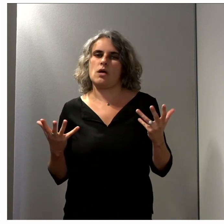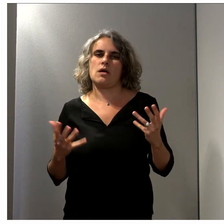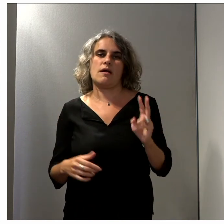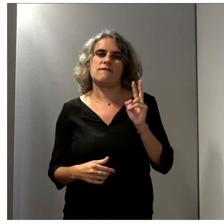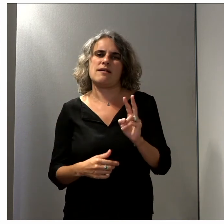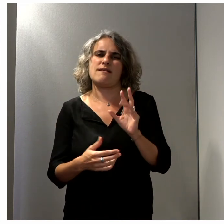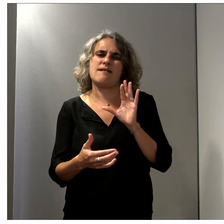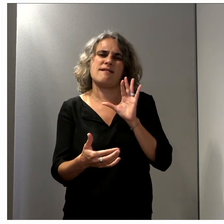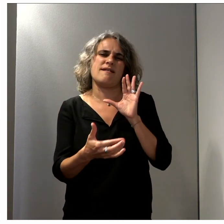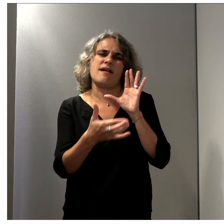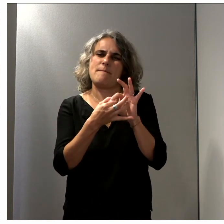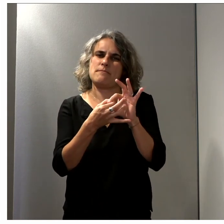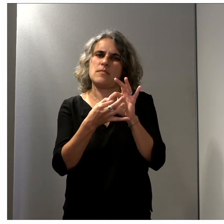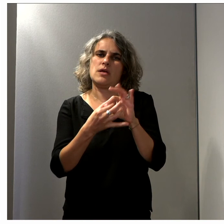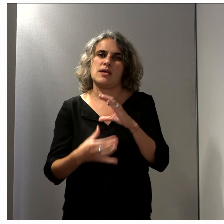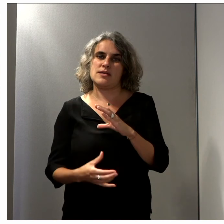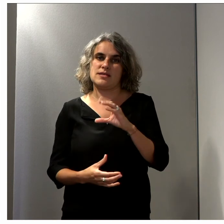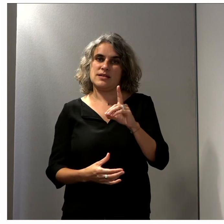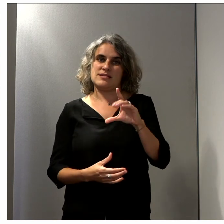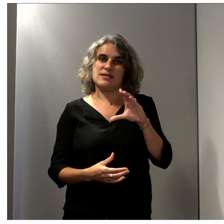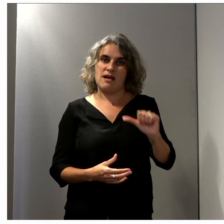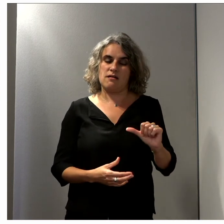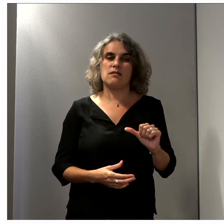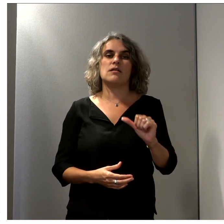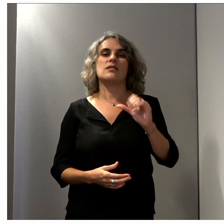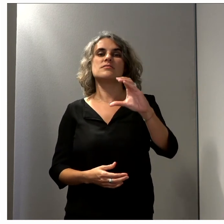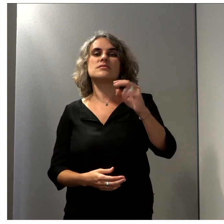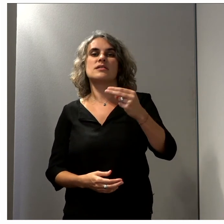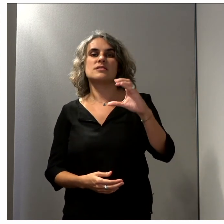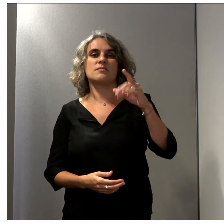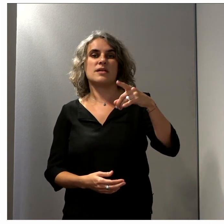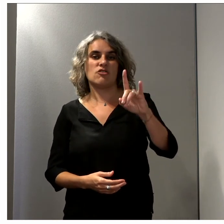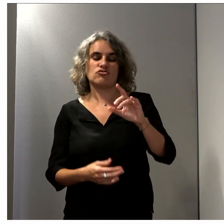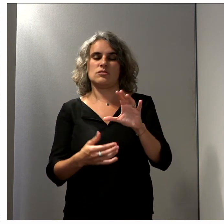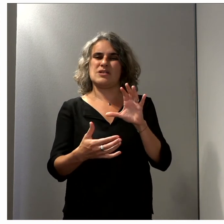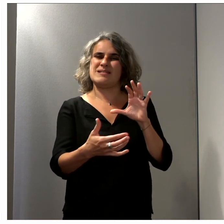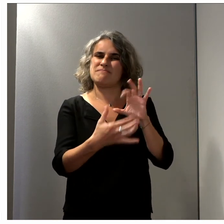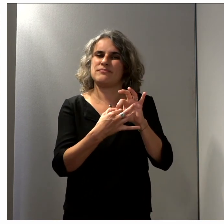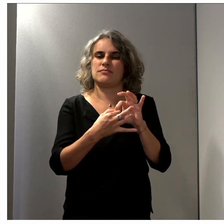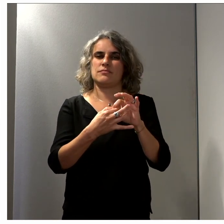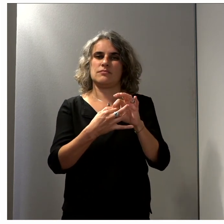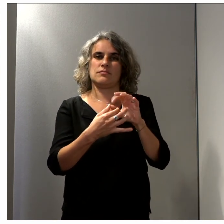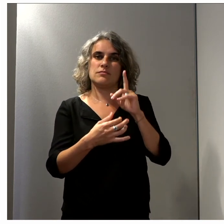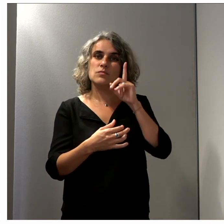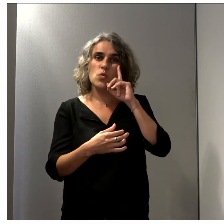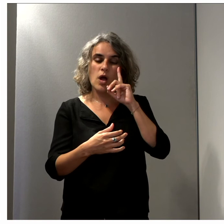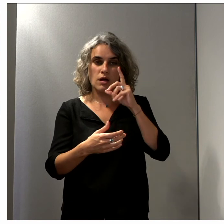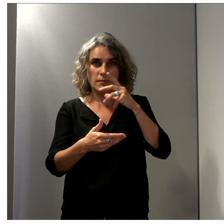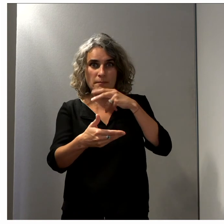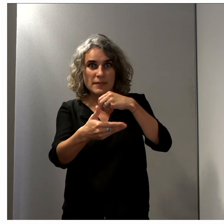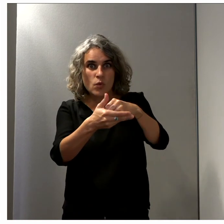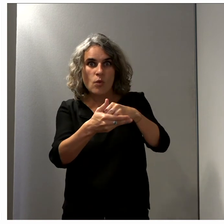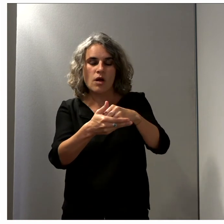lien soit tissé entre les CDCA et le CNCPH, car cette participation est un enjeu majeur pour la